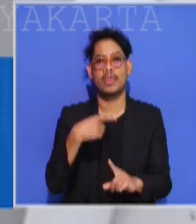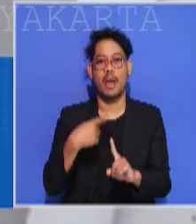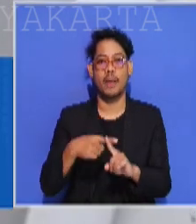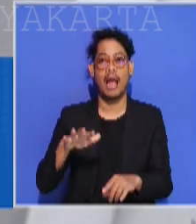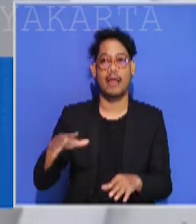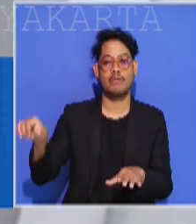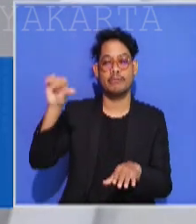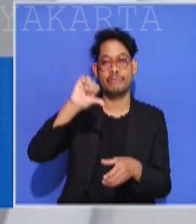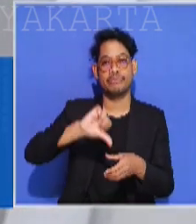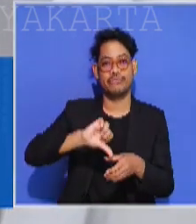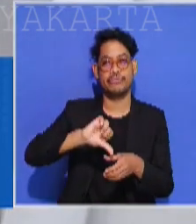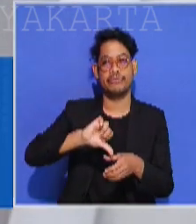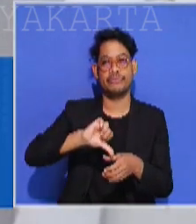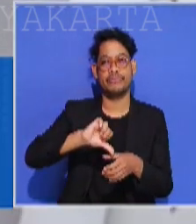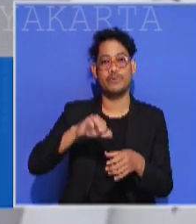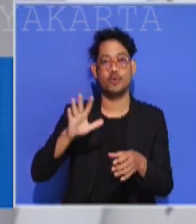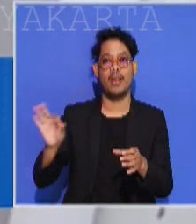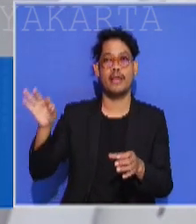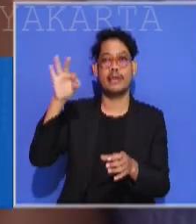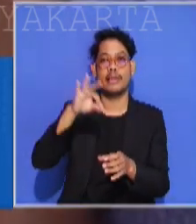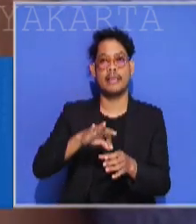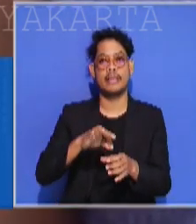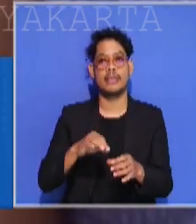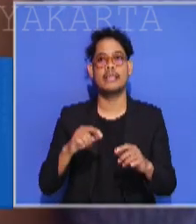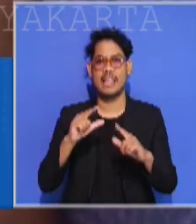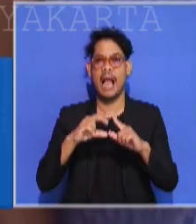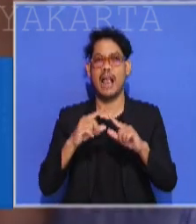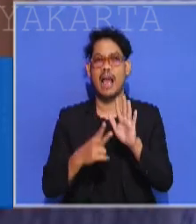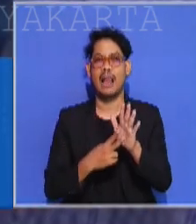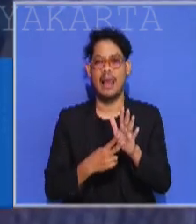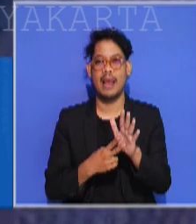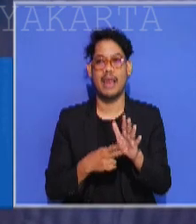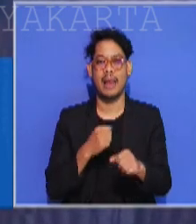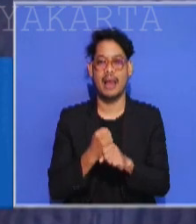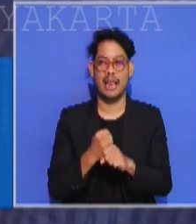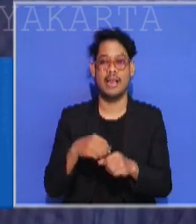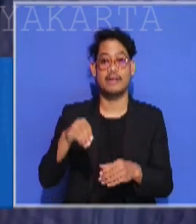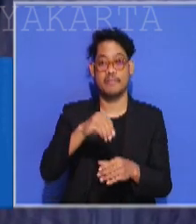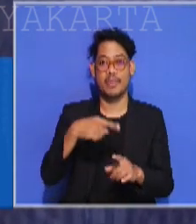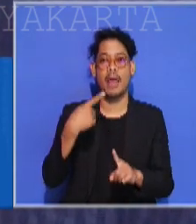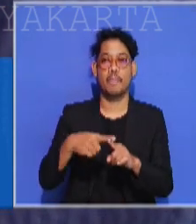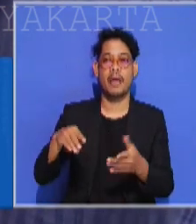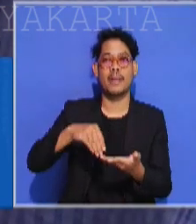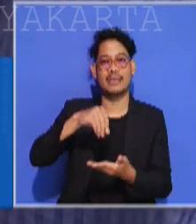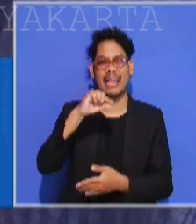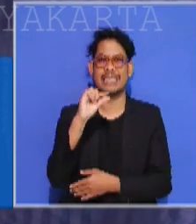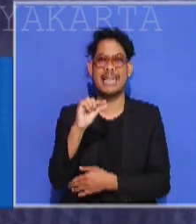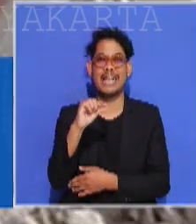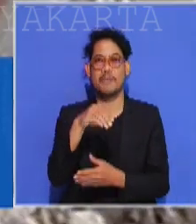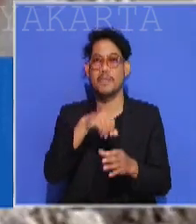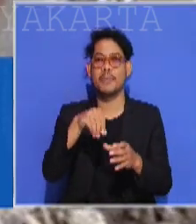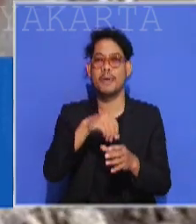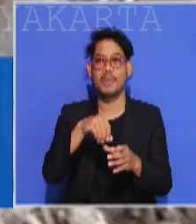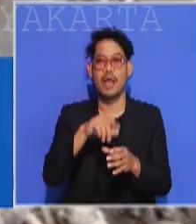kanthi media tanem pecahan areng lan siti subur. Lumantar pipa pralon ingkang dipun sambetaken kalian ember kangge ngingah